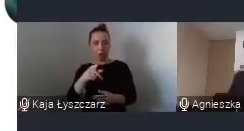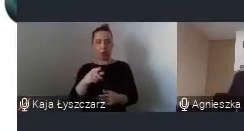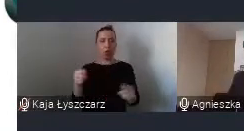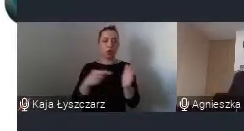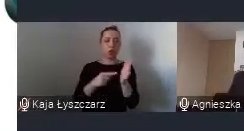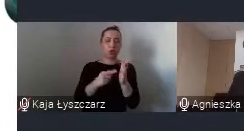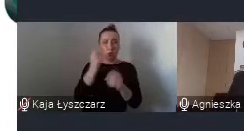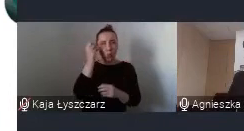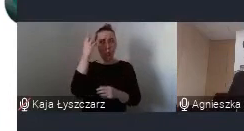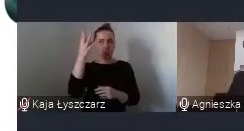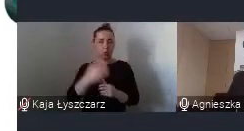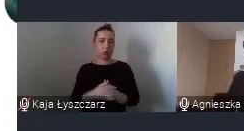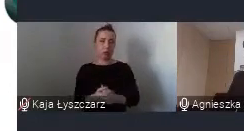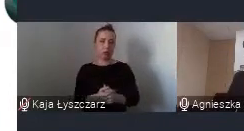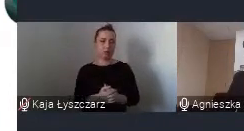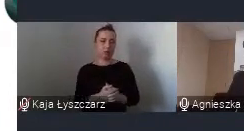i dziedzictwa kulturowego.